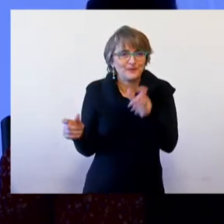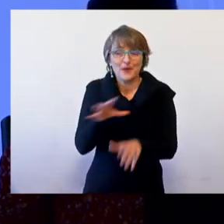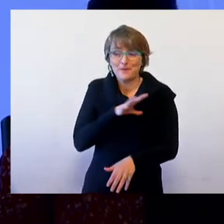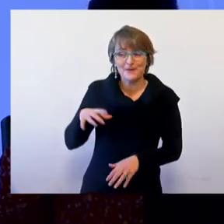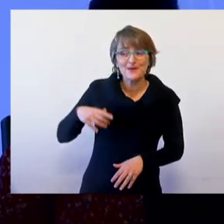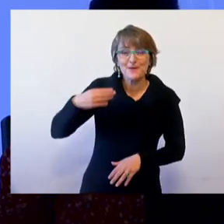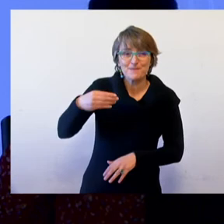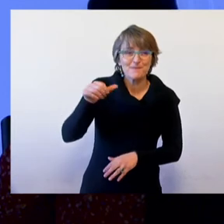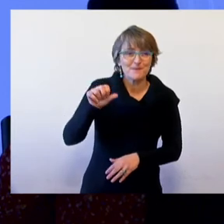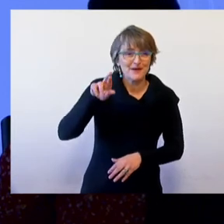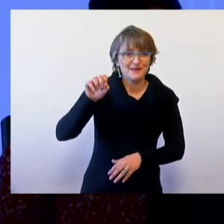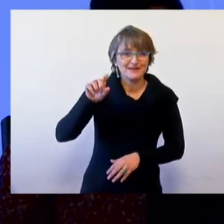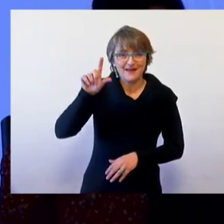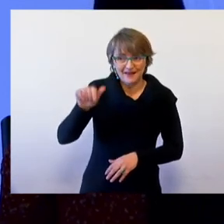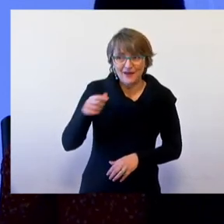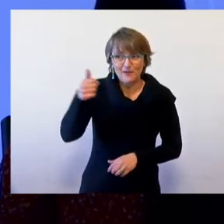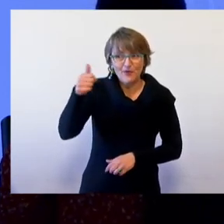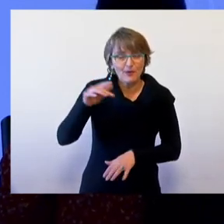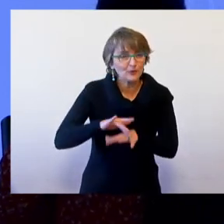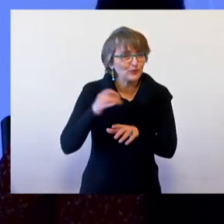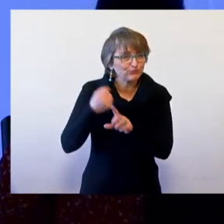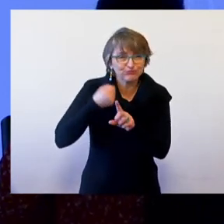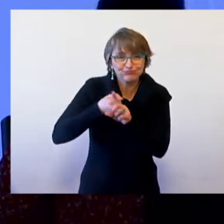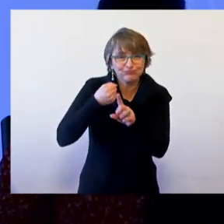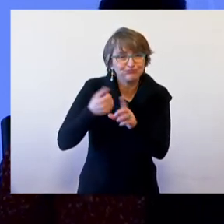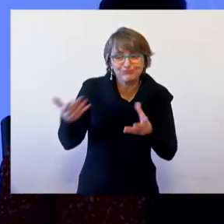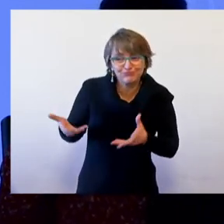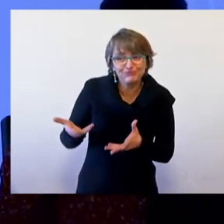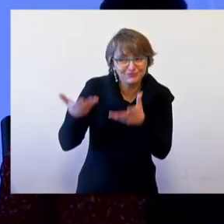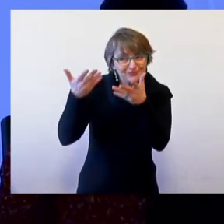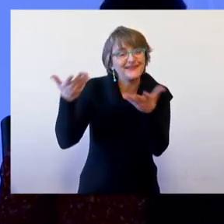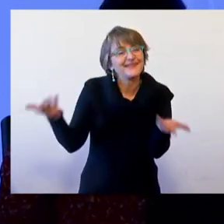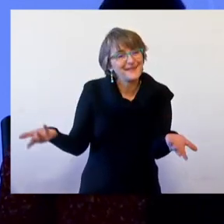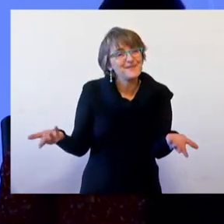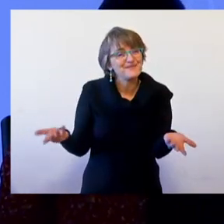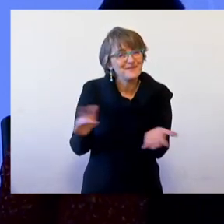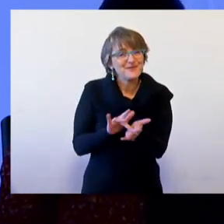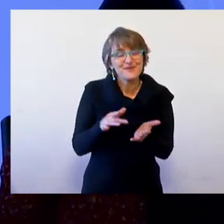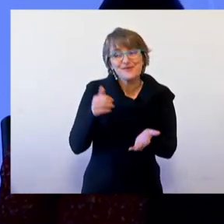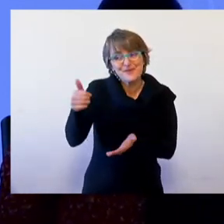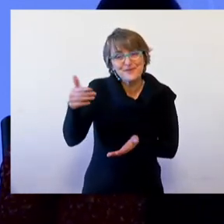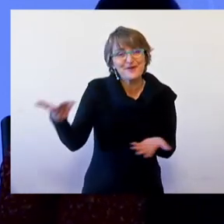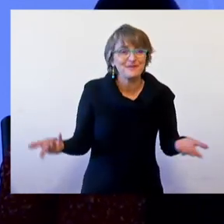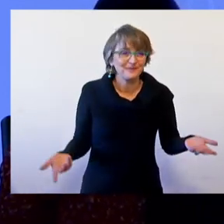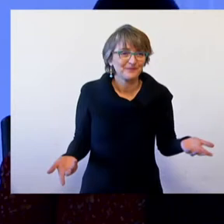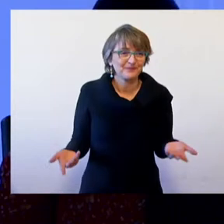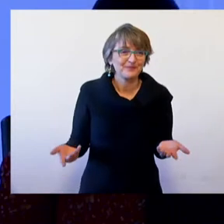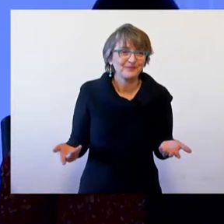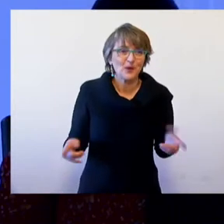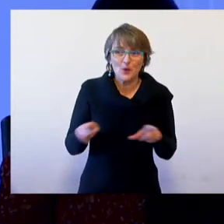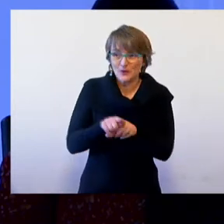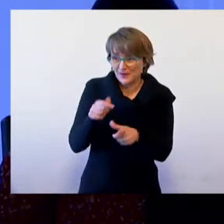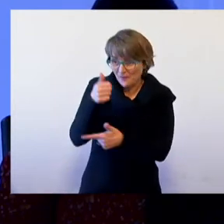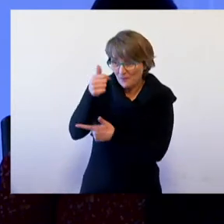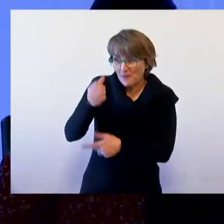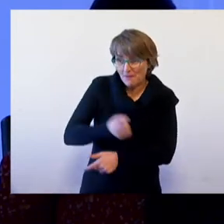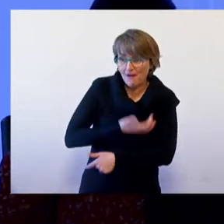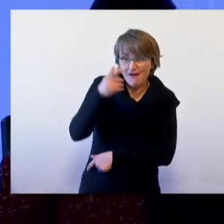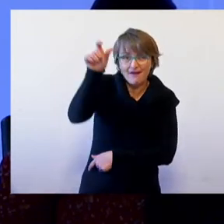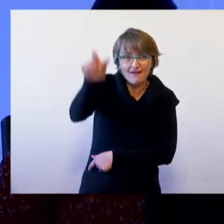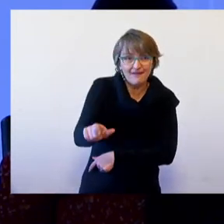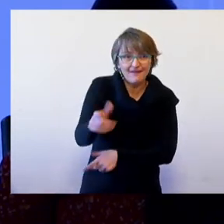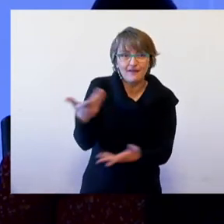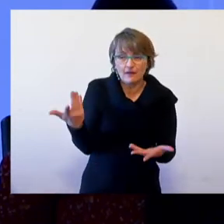avez beaucoup soutenu, et vous-même, une époque. Non, mais vous, qui êtes artiste et